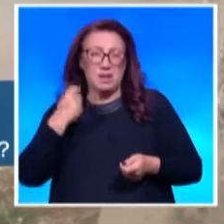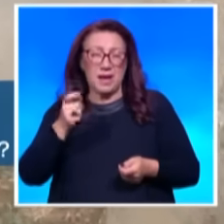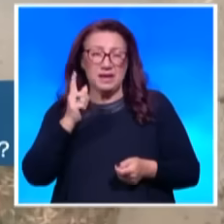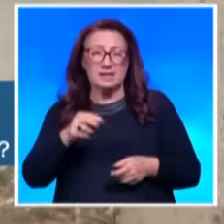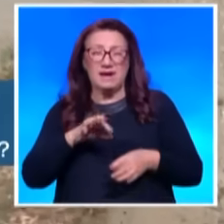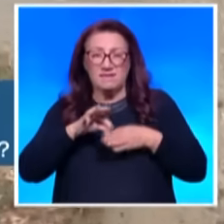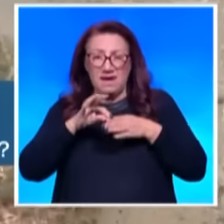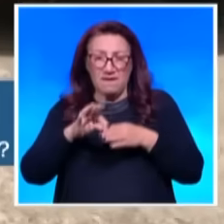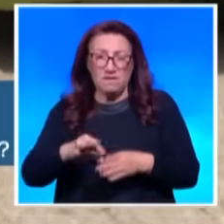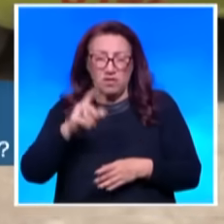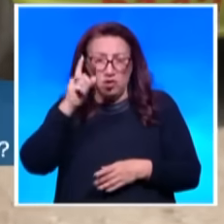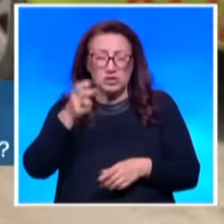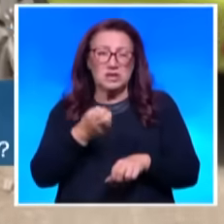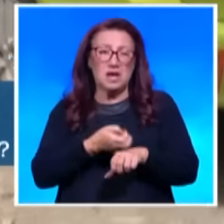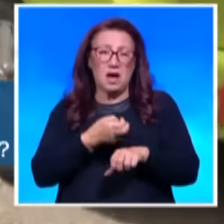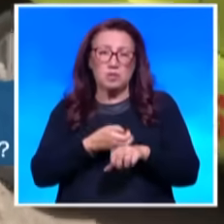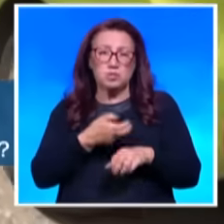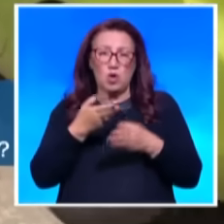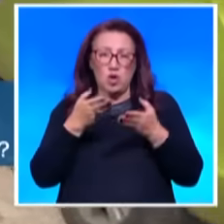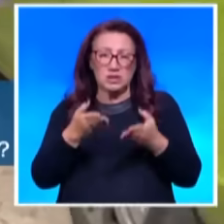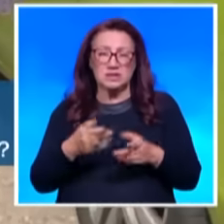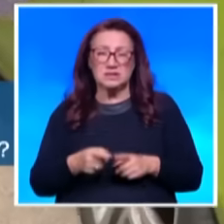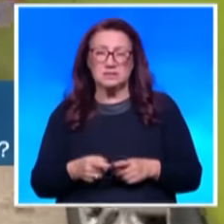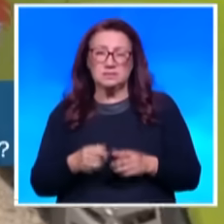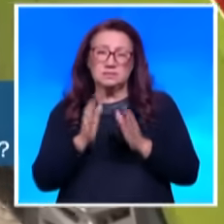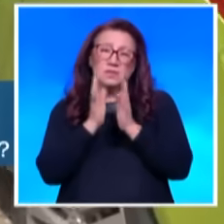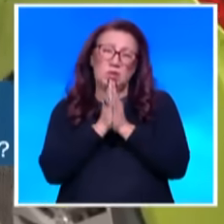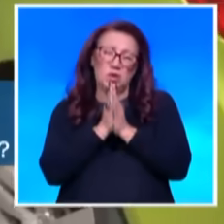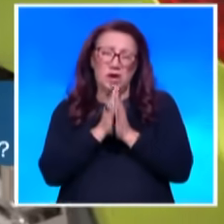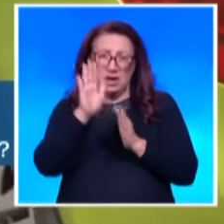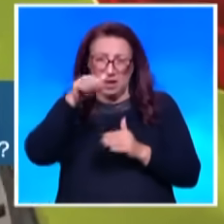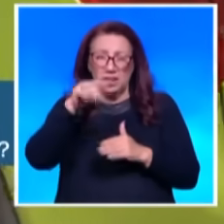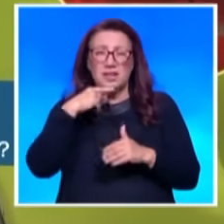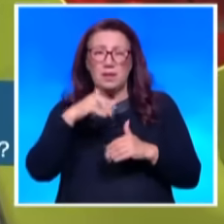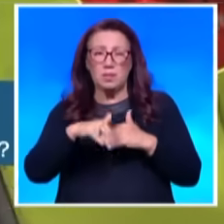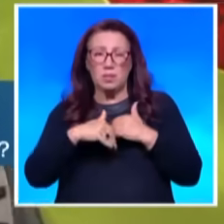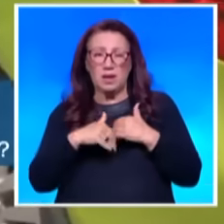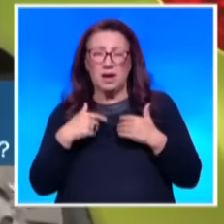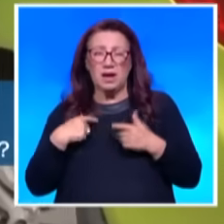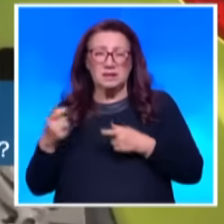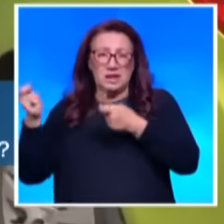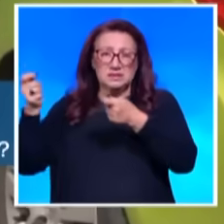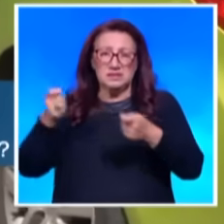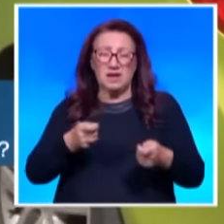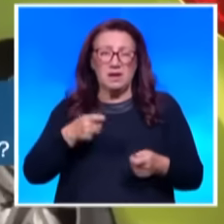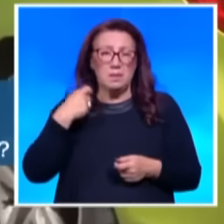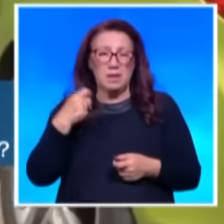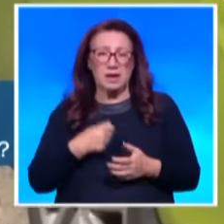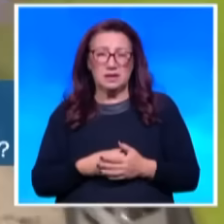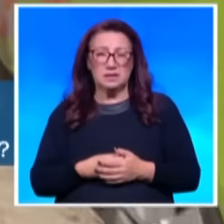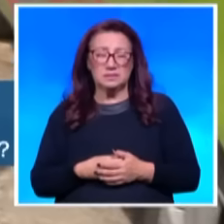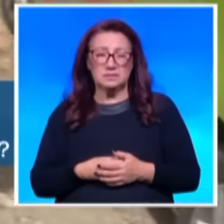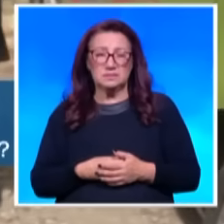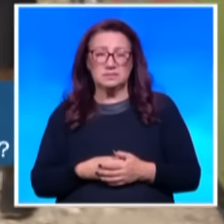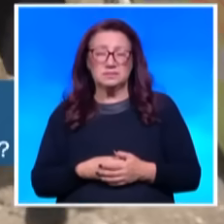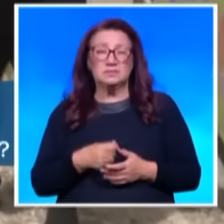Чакам някой кола да мине. Дойдете да помогнеш да снимем майка отгоре, бе. Майка ти ли? Да. Какво е? Че ме те ще